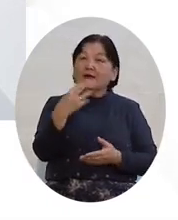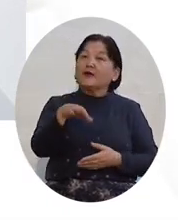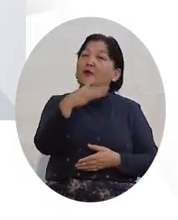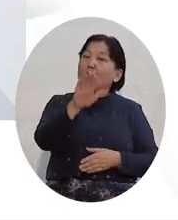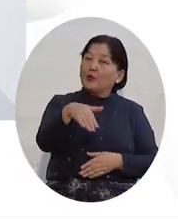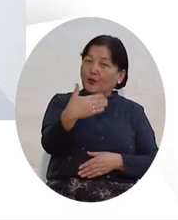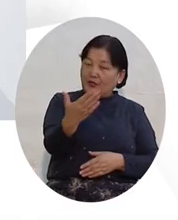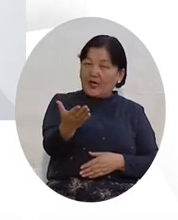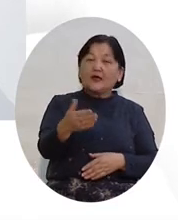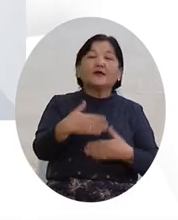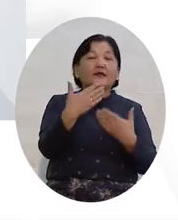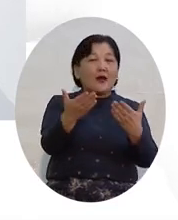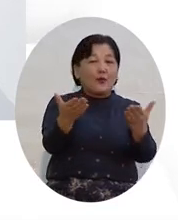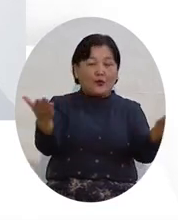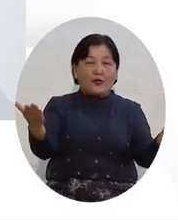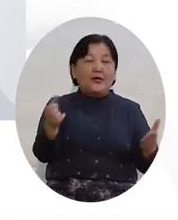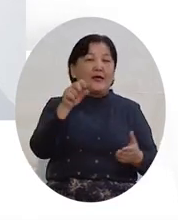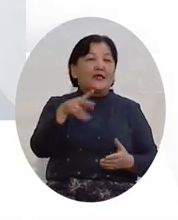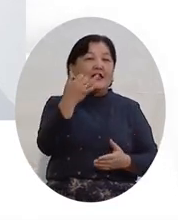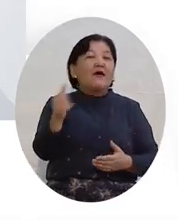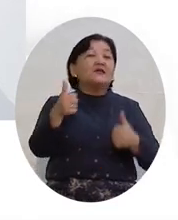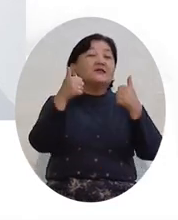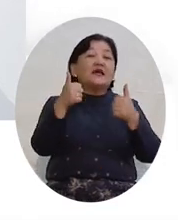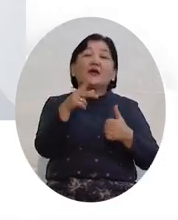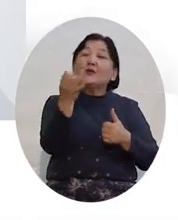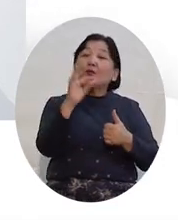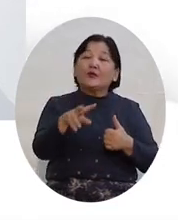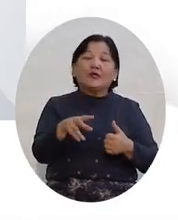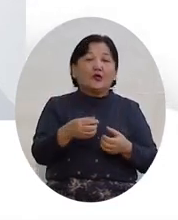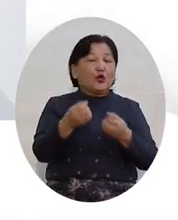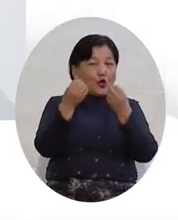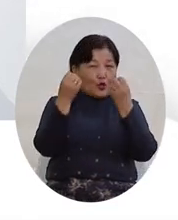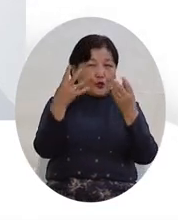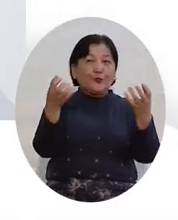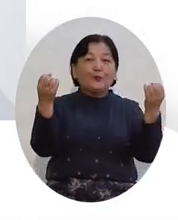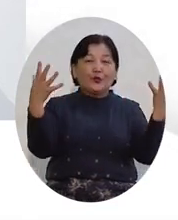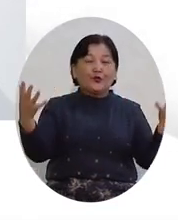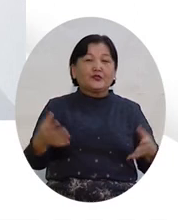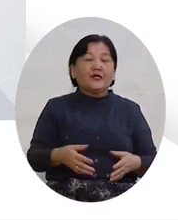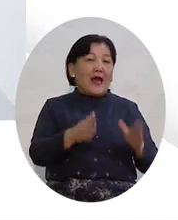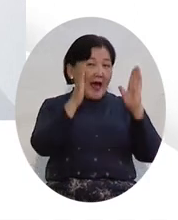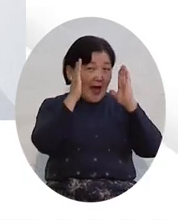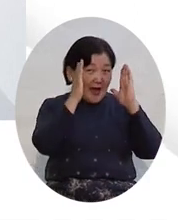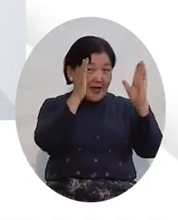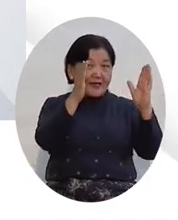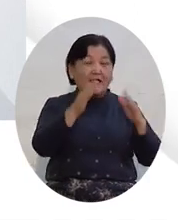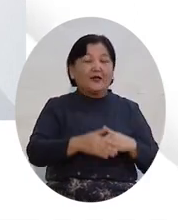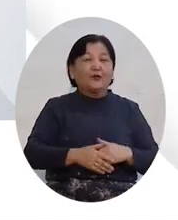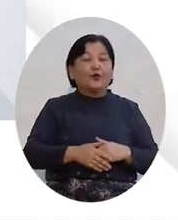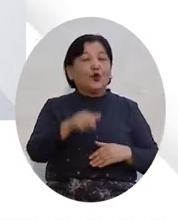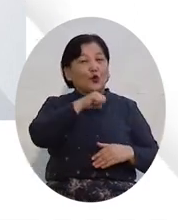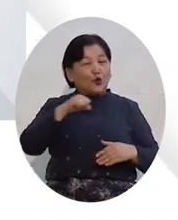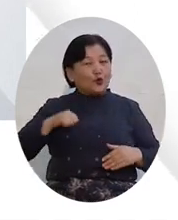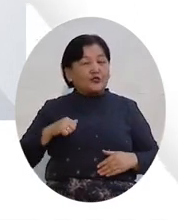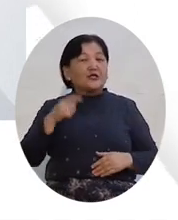хүүхдүүдээ, та бүхэн альва сайн үлийг улам аривдуулан дэлгэрүүлэхэд анхаарлаа хандуулан